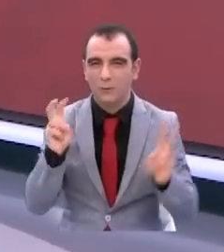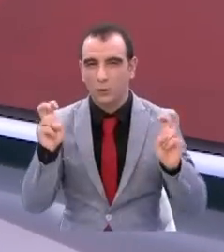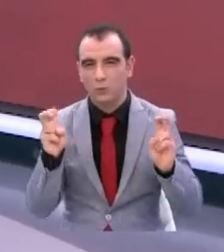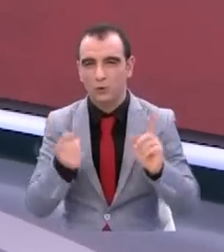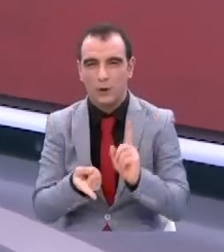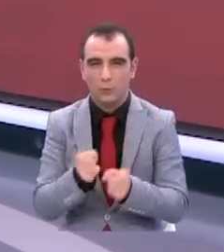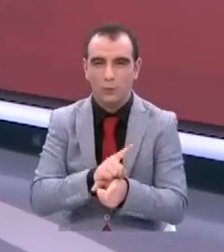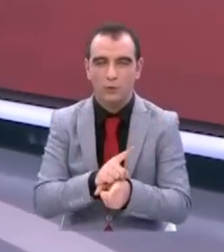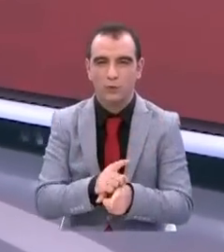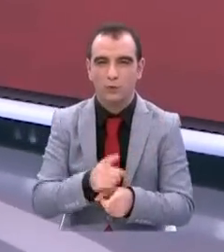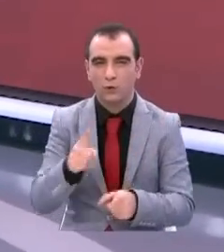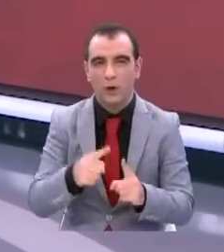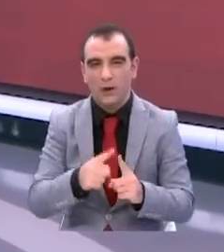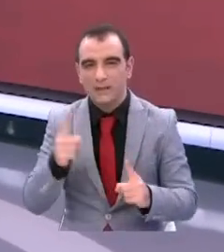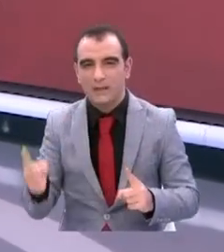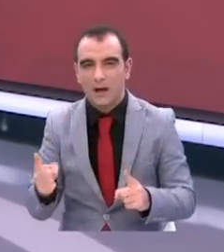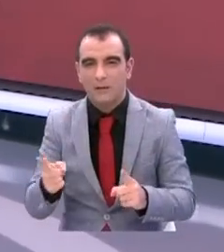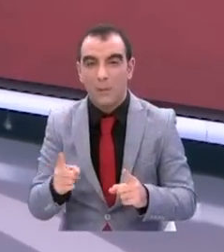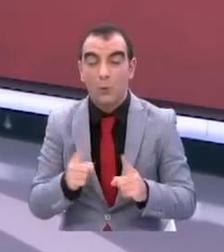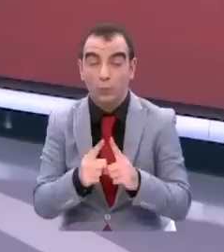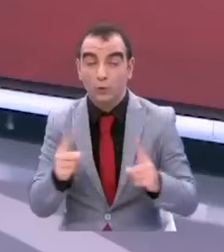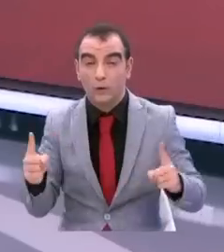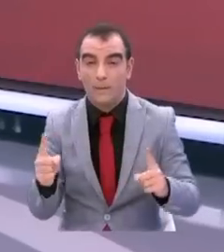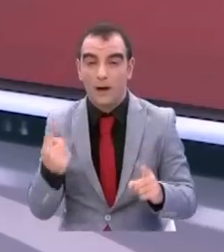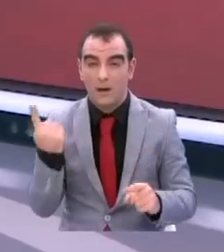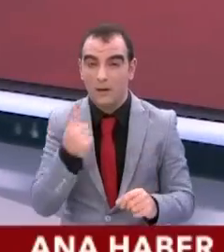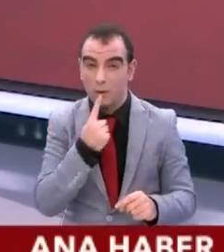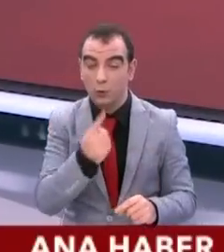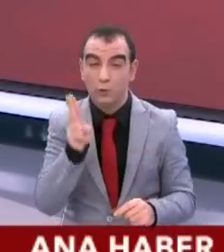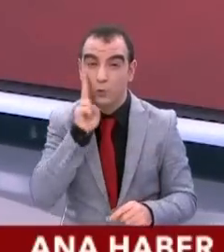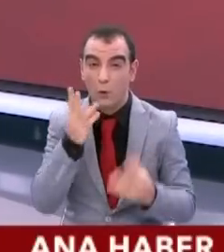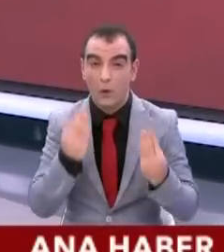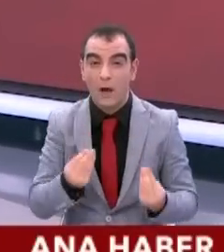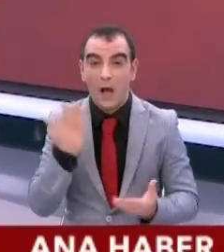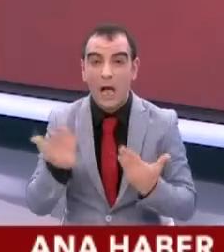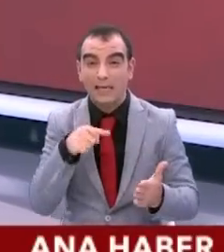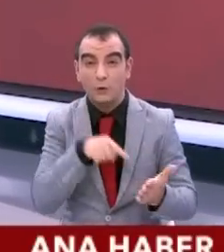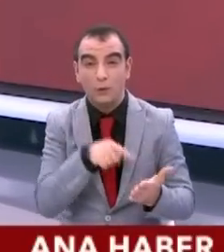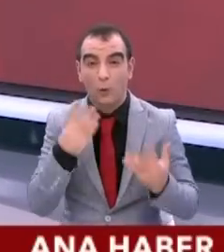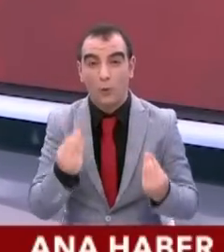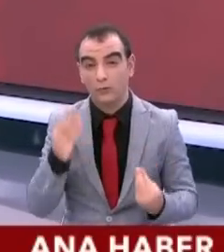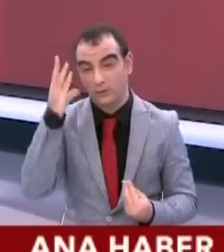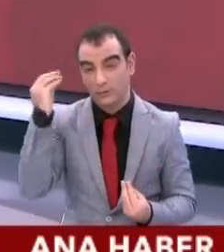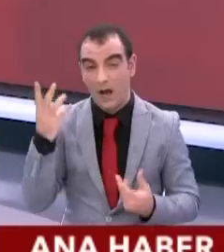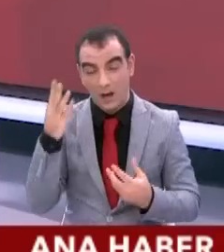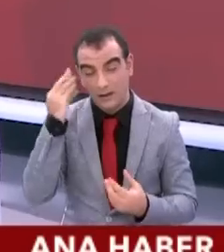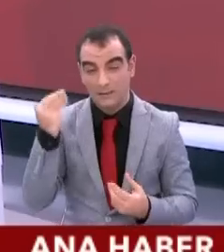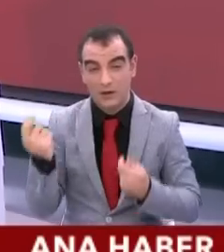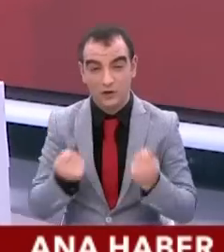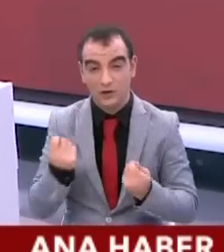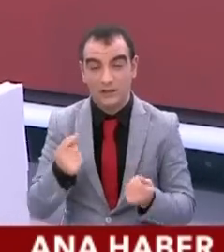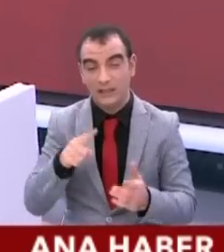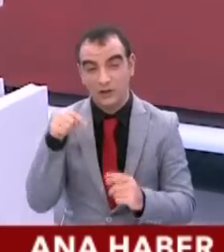sürekli sarkma uzama söz konusu hem sebeplerini yiyeceğiz hem son olarak hangi noktada olduğumuzu anlamaya çalışacağız sıradaki